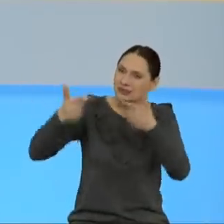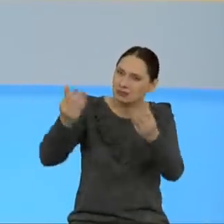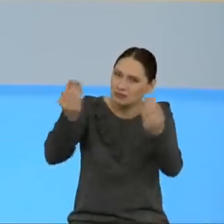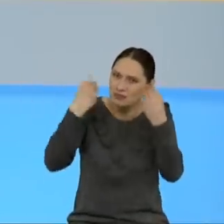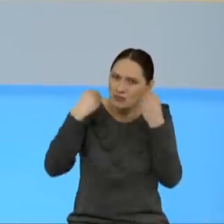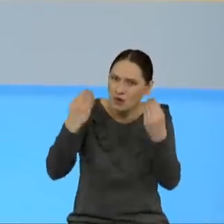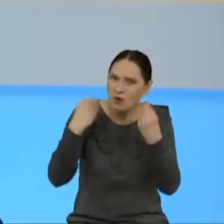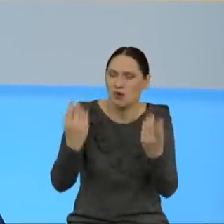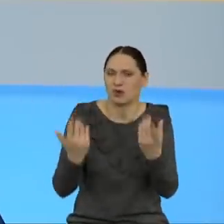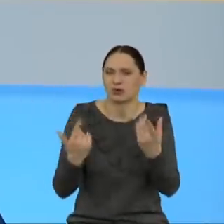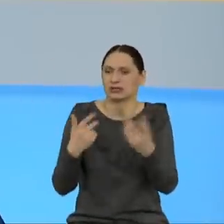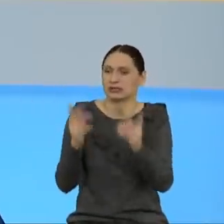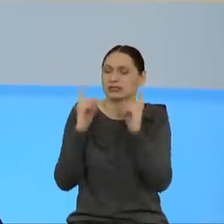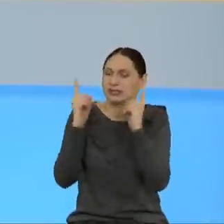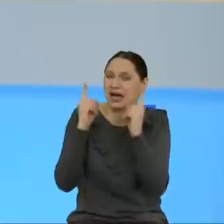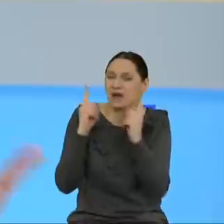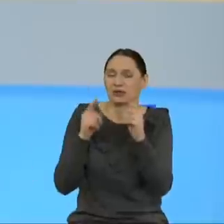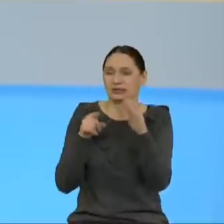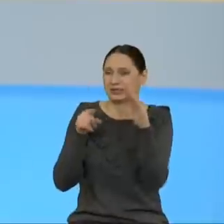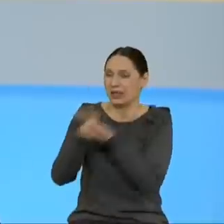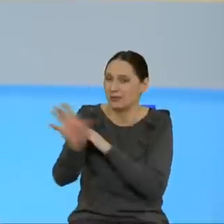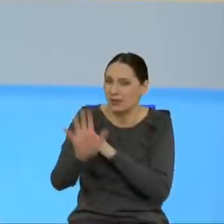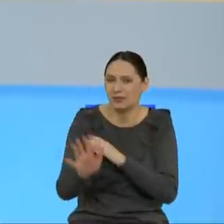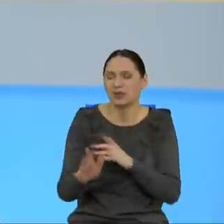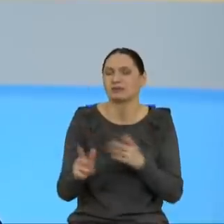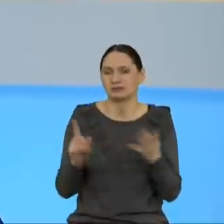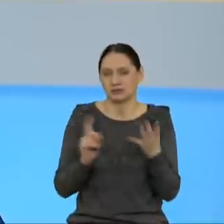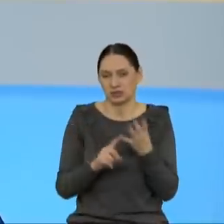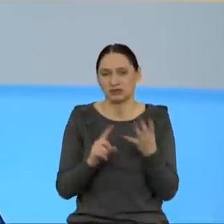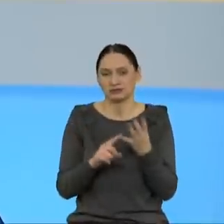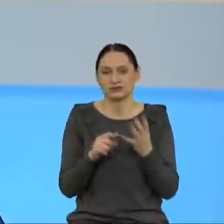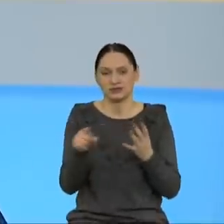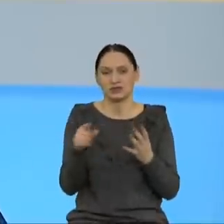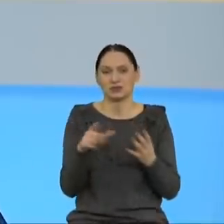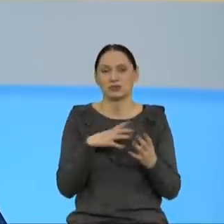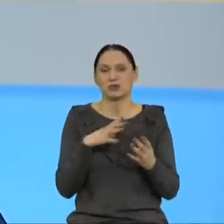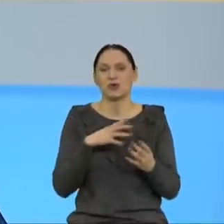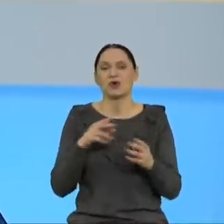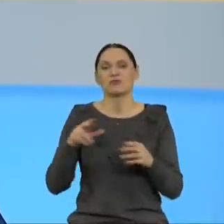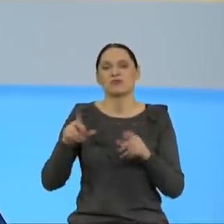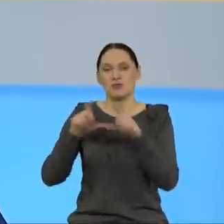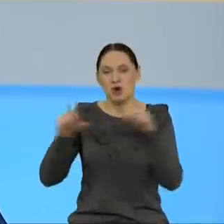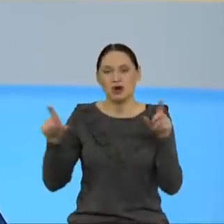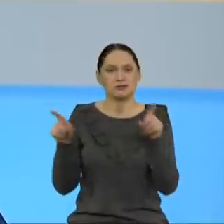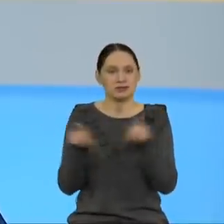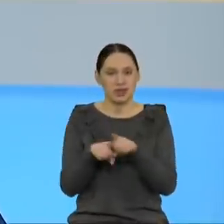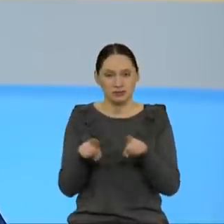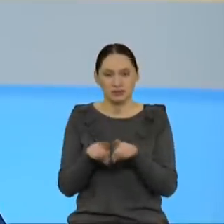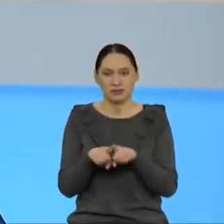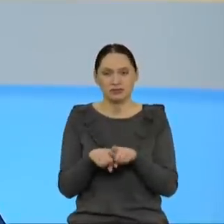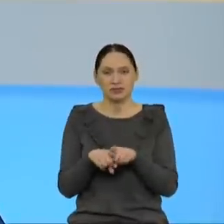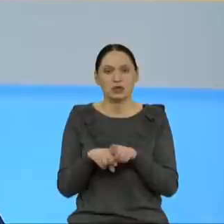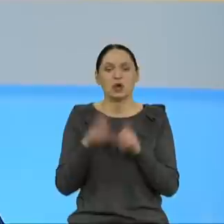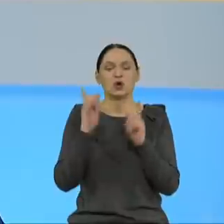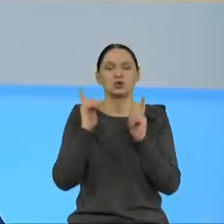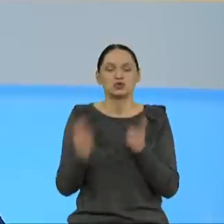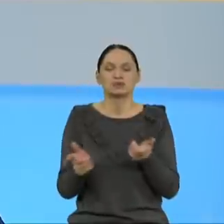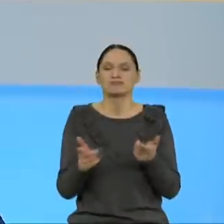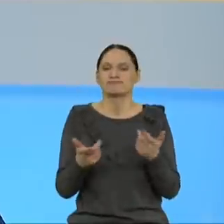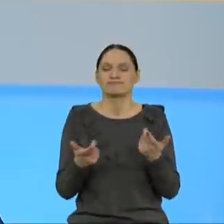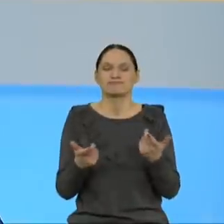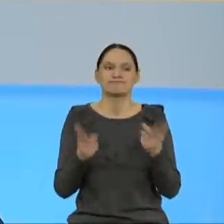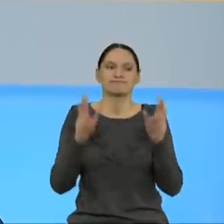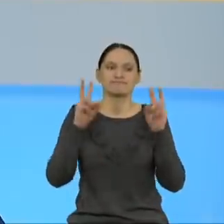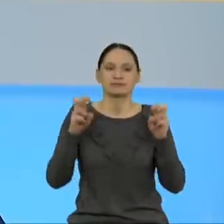nacionalinė programa yra tikrai pribrendęs dalykas. Ir ketvirtas dalykas, šia vat, jau su mokyklomis, iš tiesų Lietuvoje nėra tos nuoseklios,